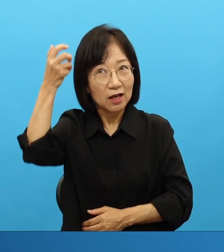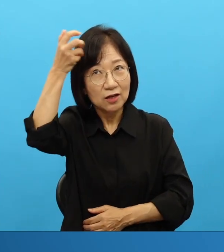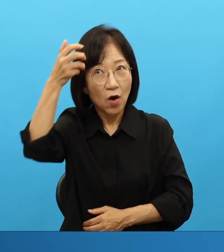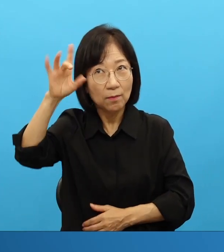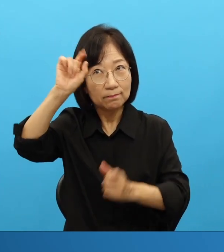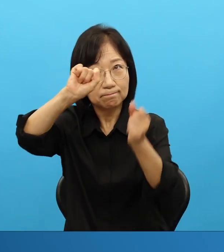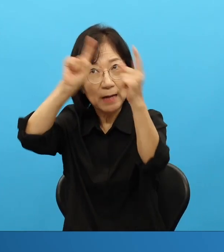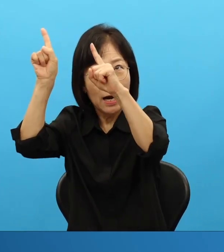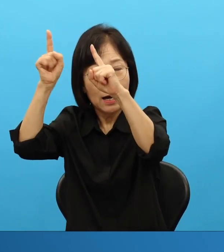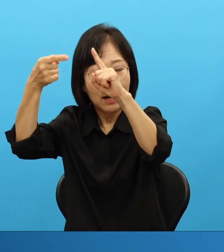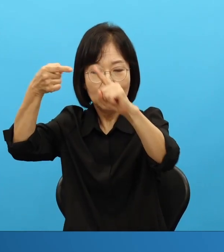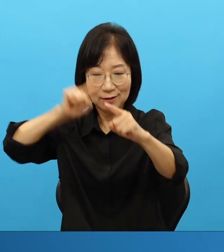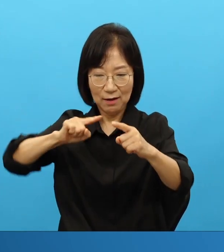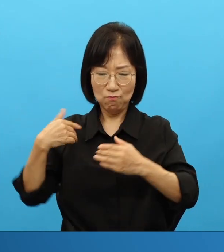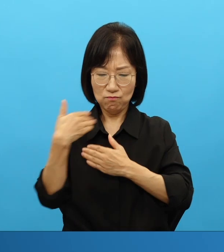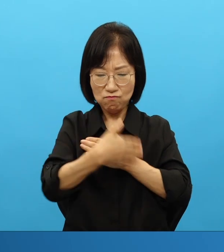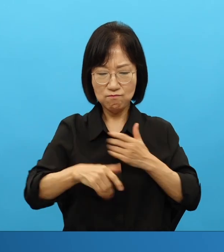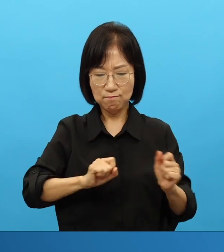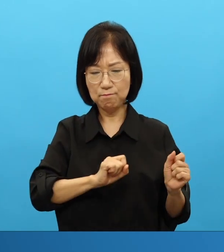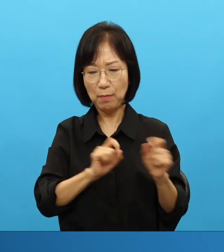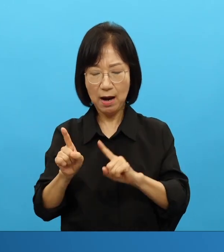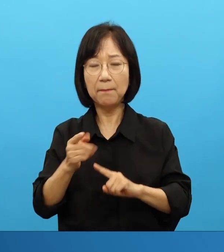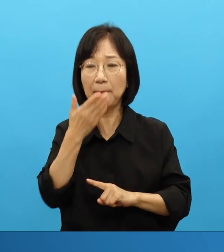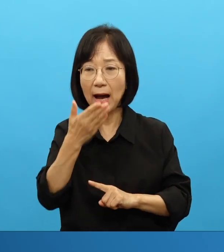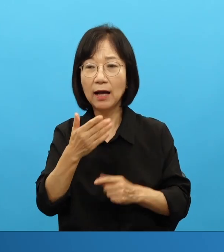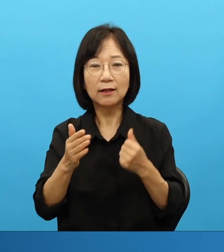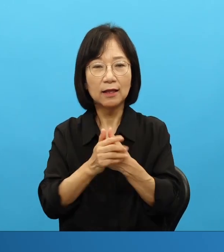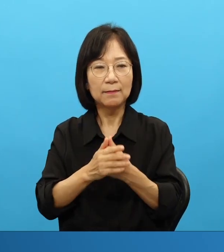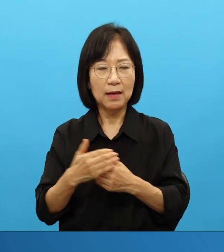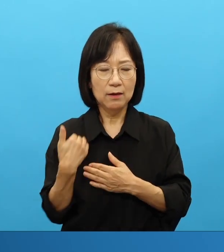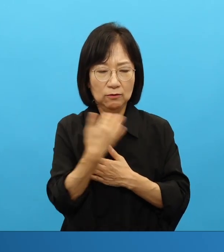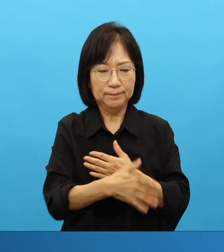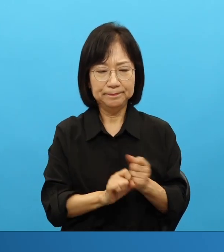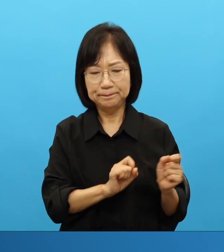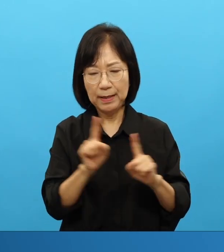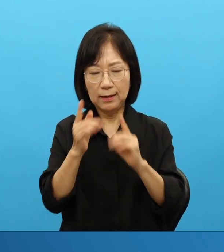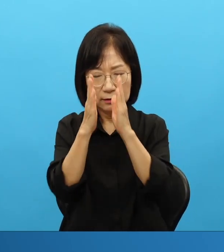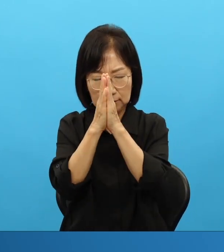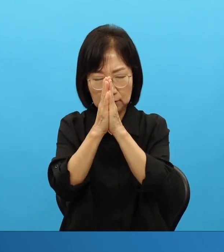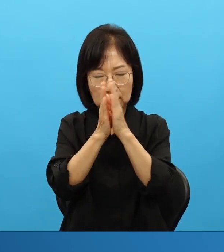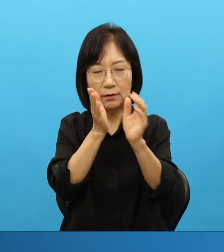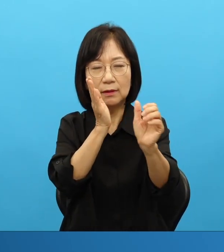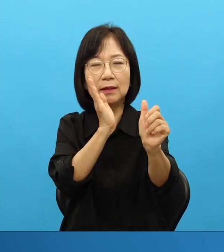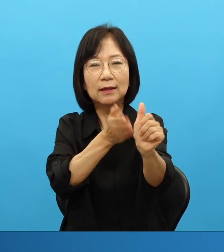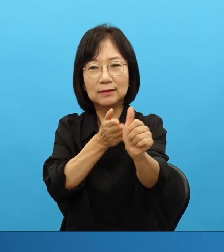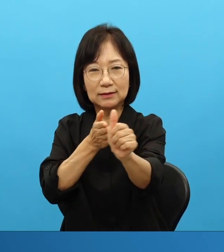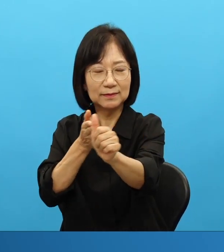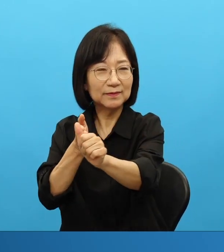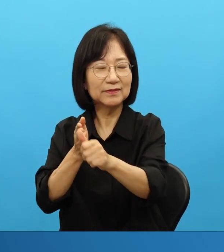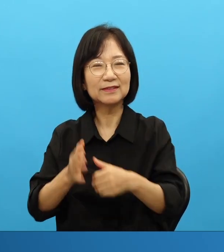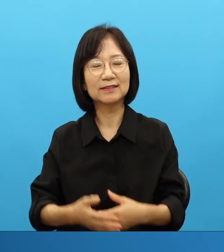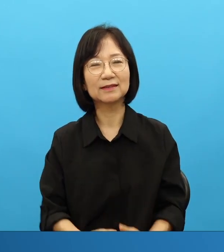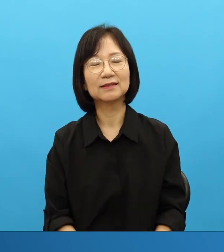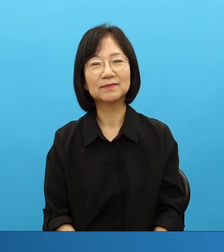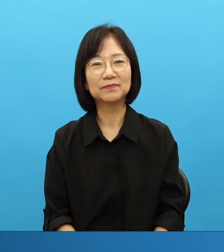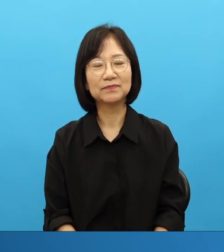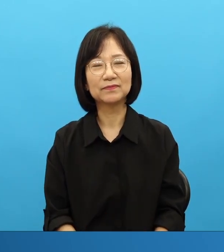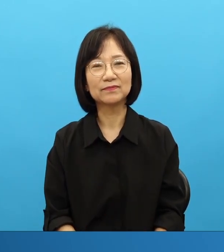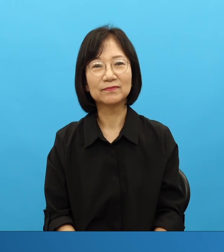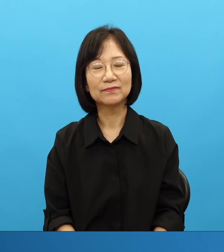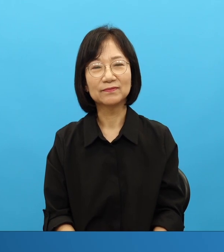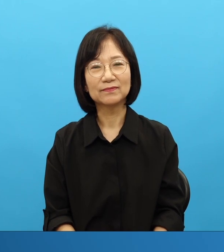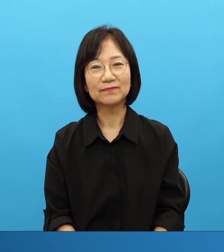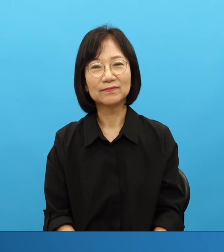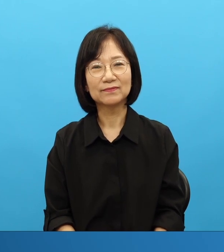그 기도를 해라. If we can save the soul that we cannot see with our eyes, even our physical bodies will be strengthened as a result. You must now restore that through